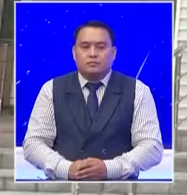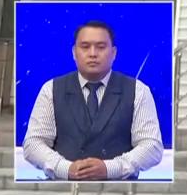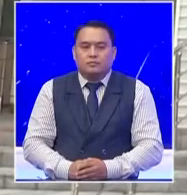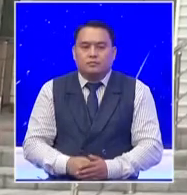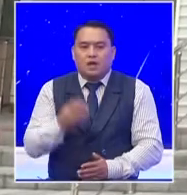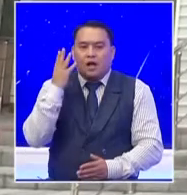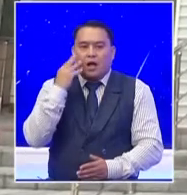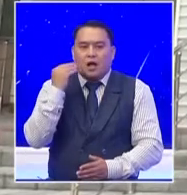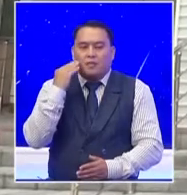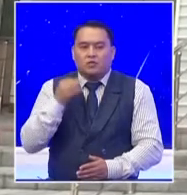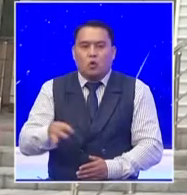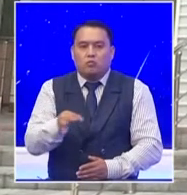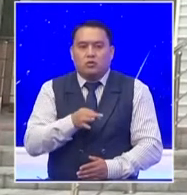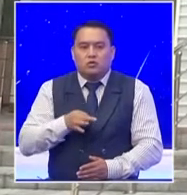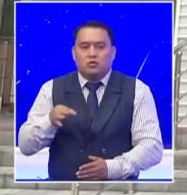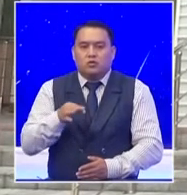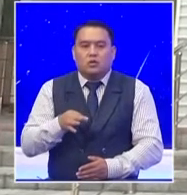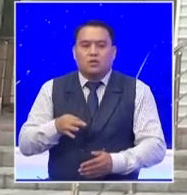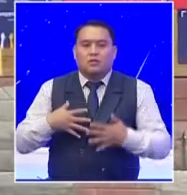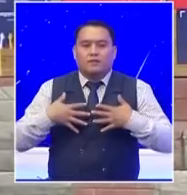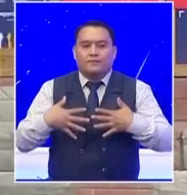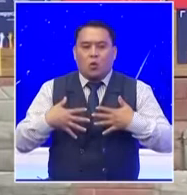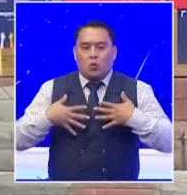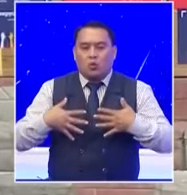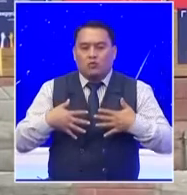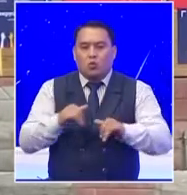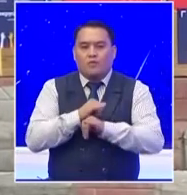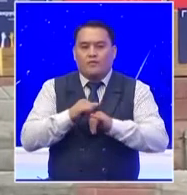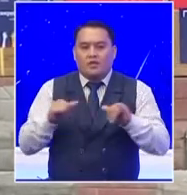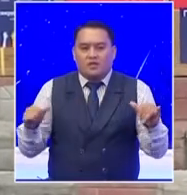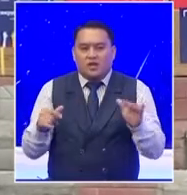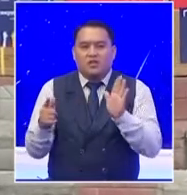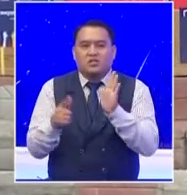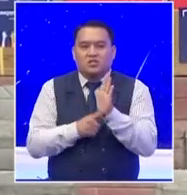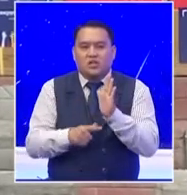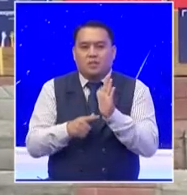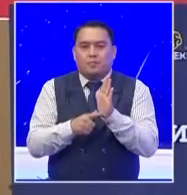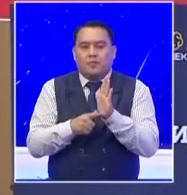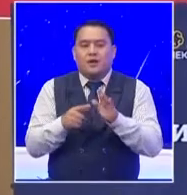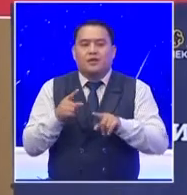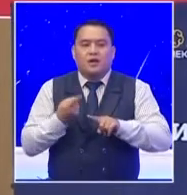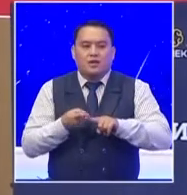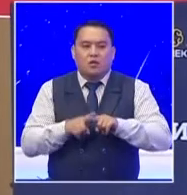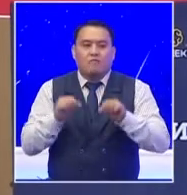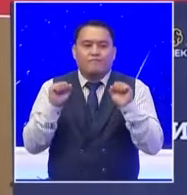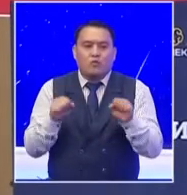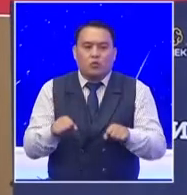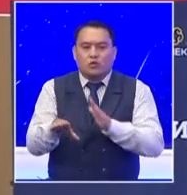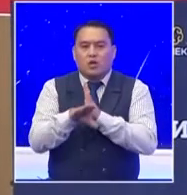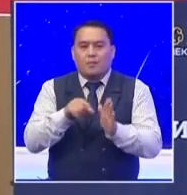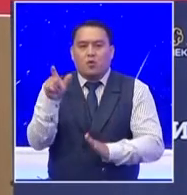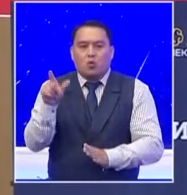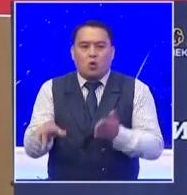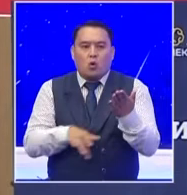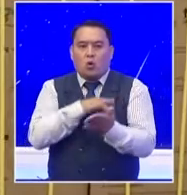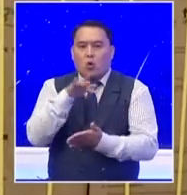В Алматинской областной больнице количество концентраторов кислорода увеличилось еще на 7 единиц. Стало возможным это благодаря депутатам